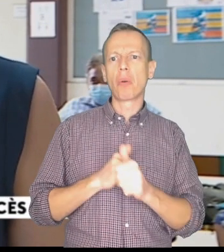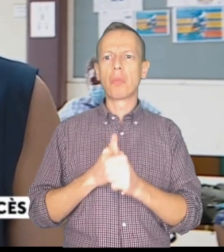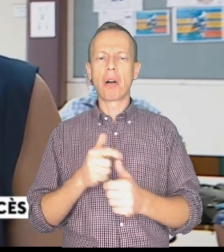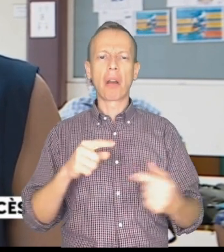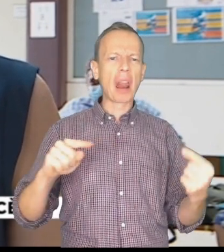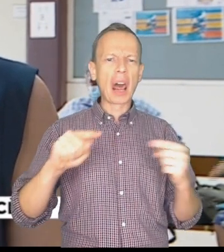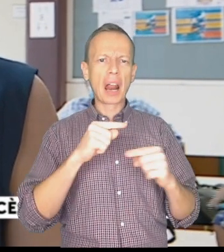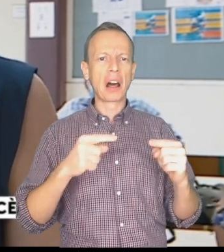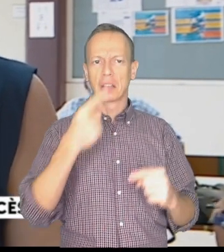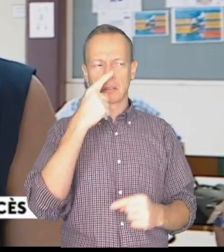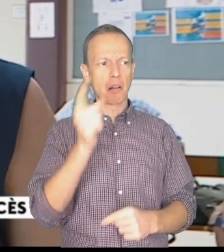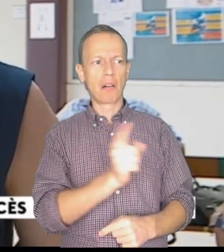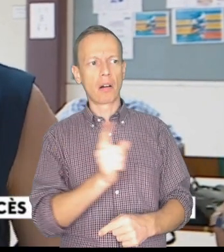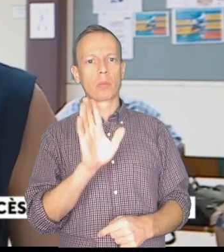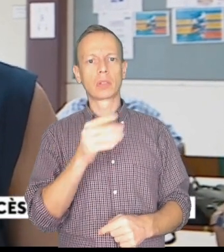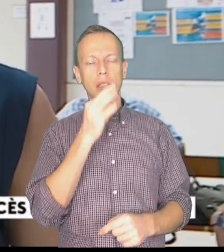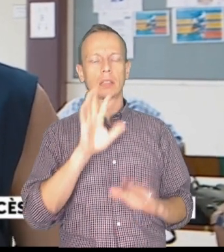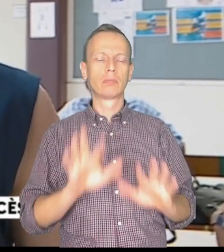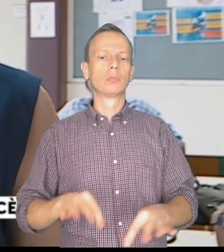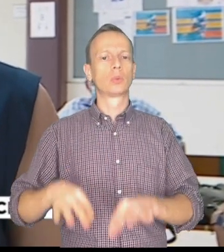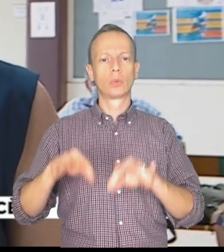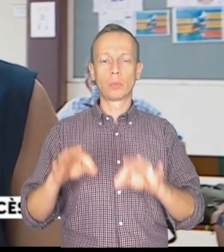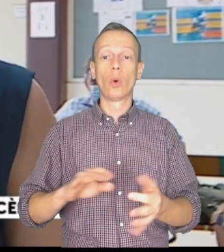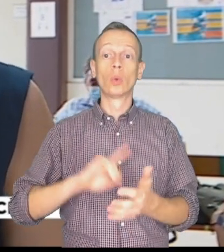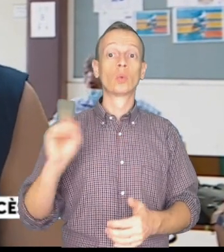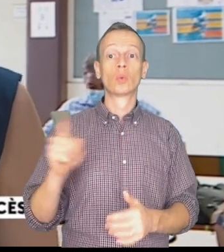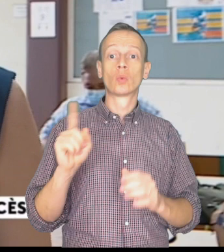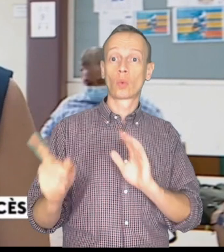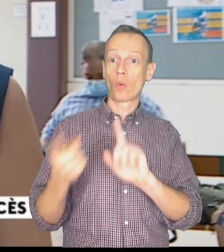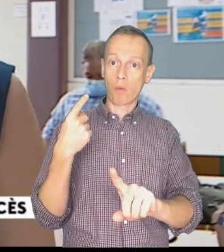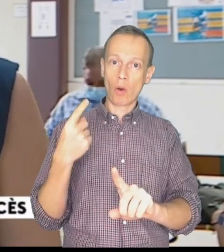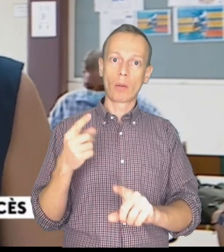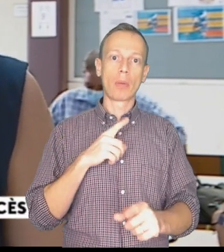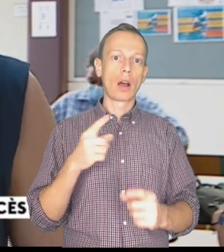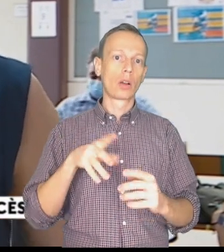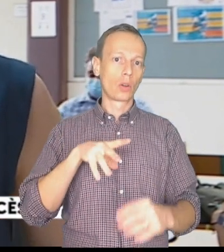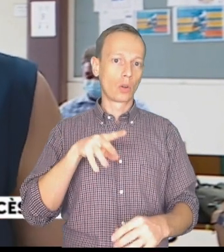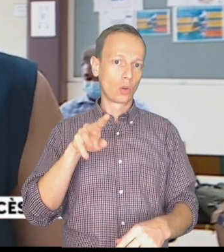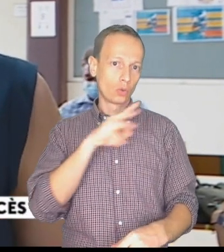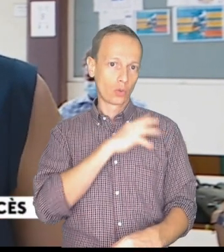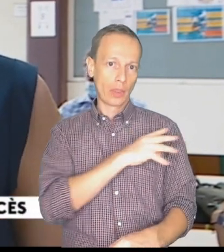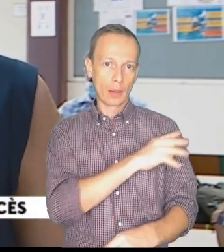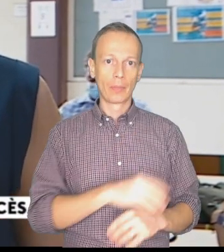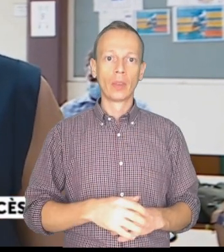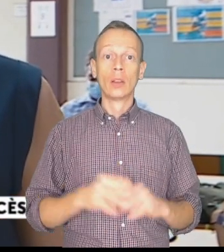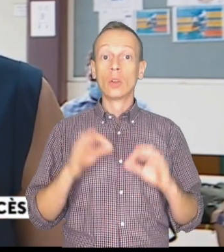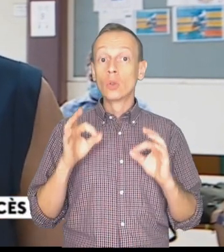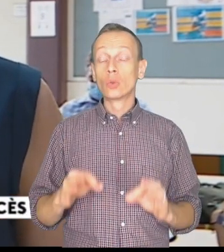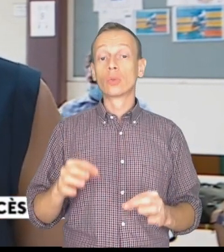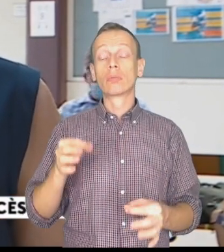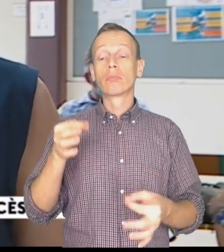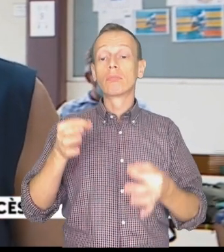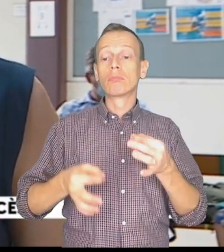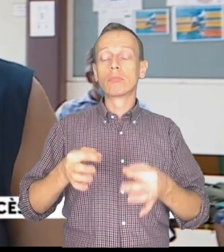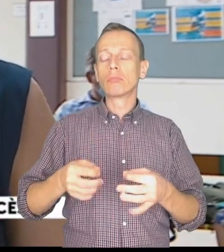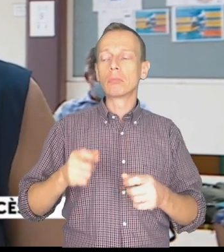plaider devant vous et cela ne convient pas. Tous avaient été convoqués pour être auditionnés par la gendarmerie. Après en avoir délibéré, la